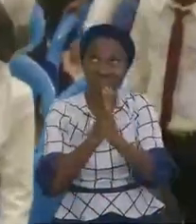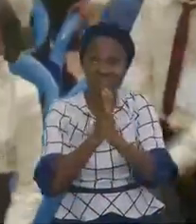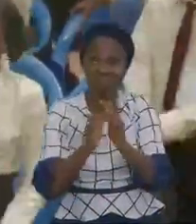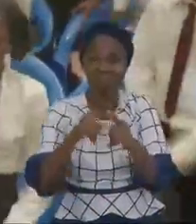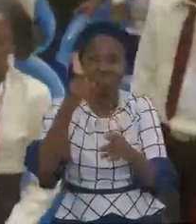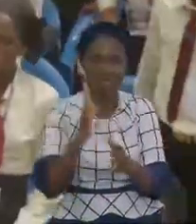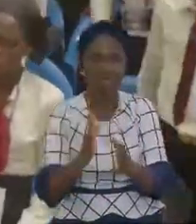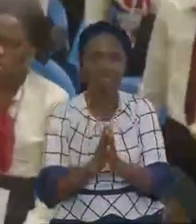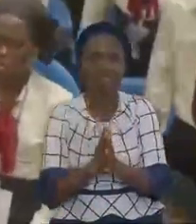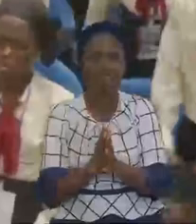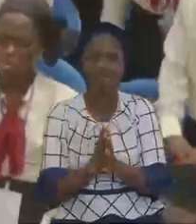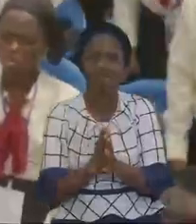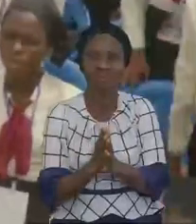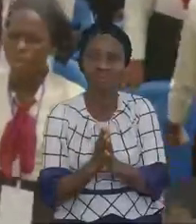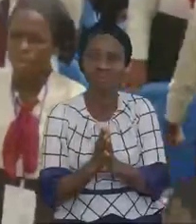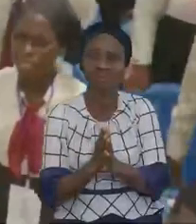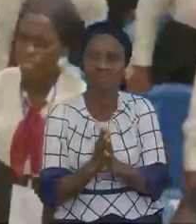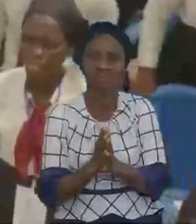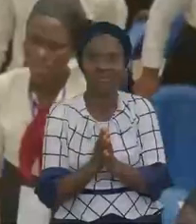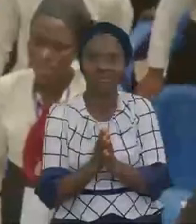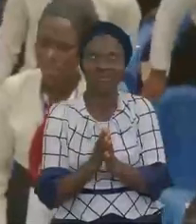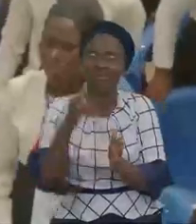Il va t'élever.